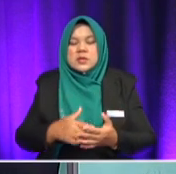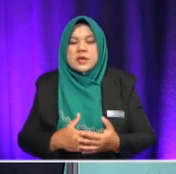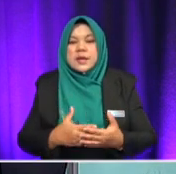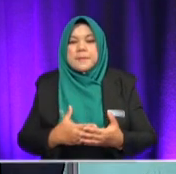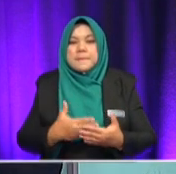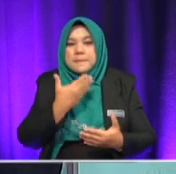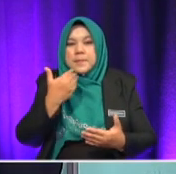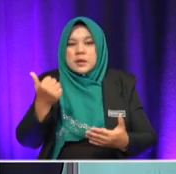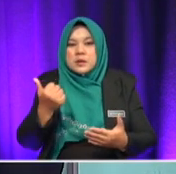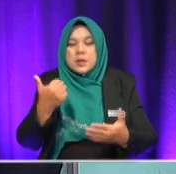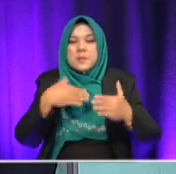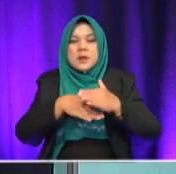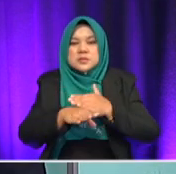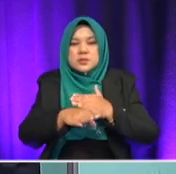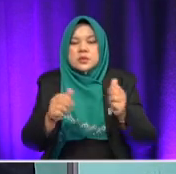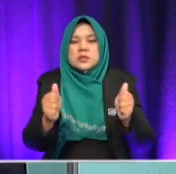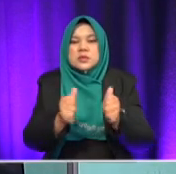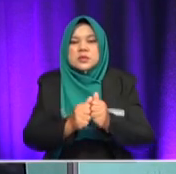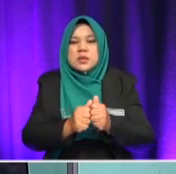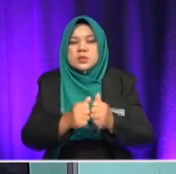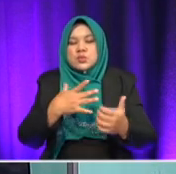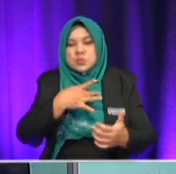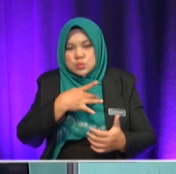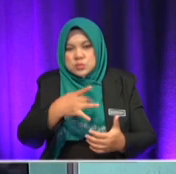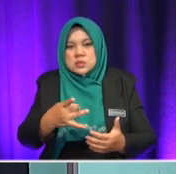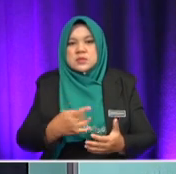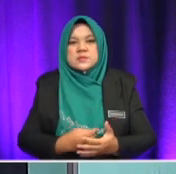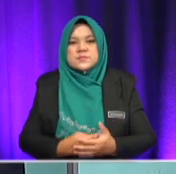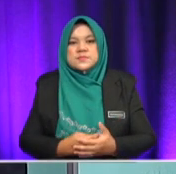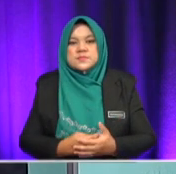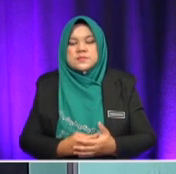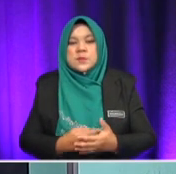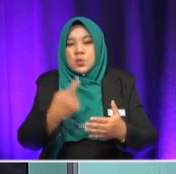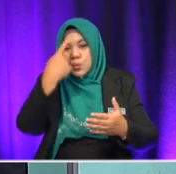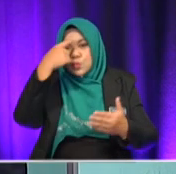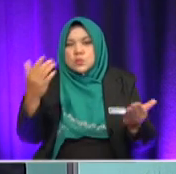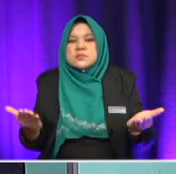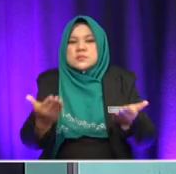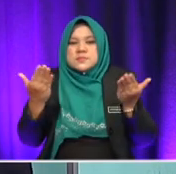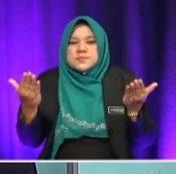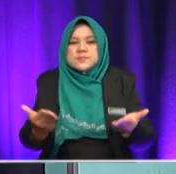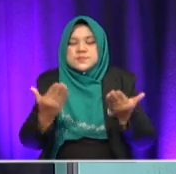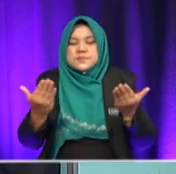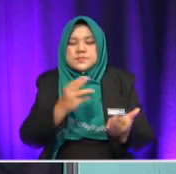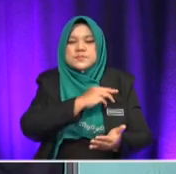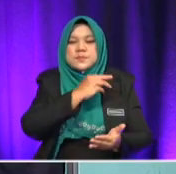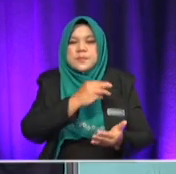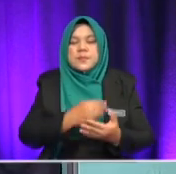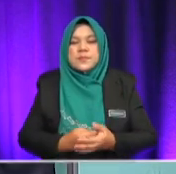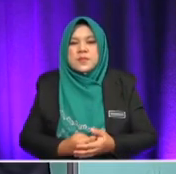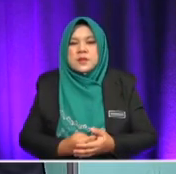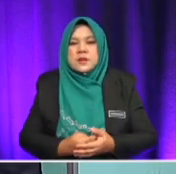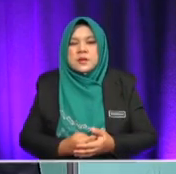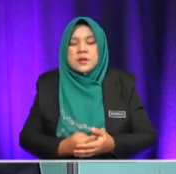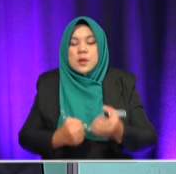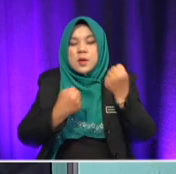Sebab mereka masuk dengan penuh kerelaan jadi mereka ini untuk kita Spot mereka modern mereka sepok semuanya Nah bagi